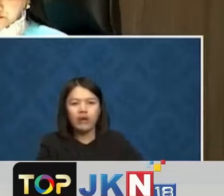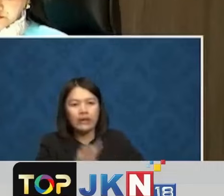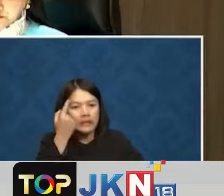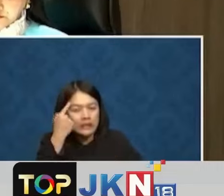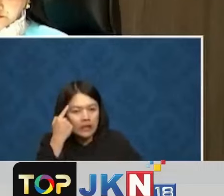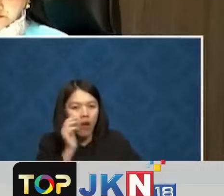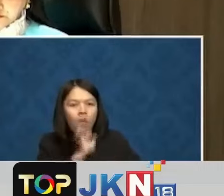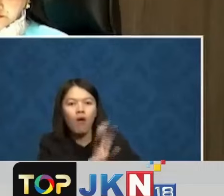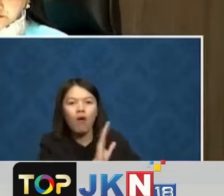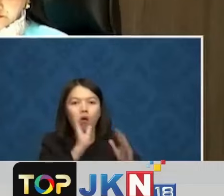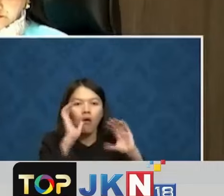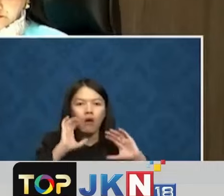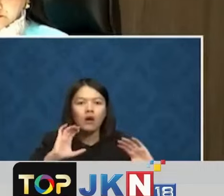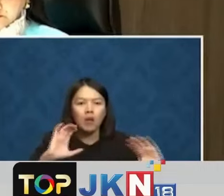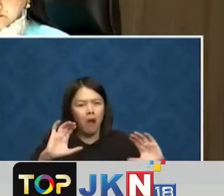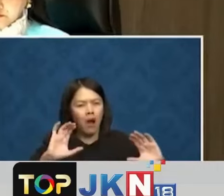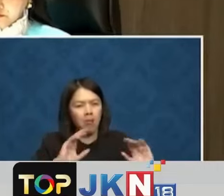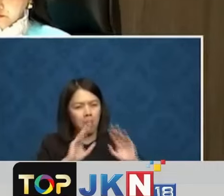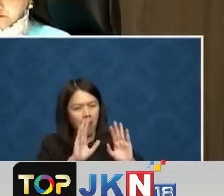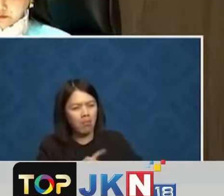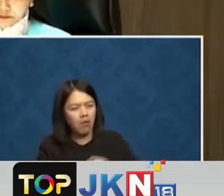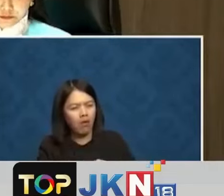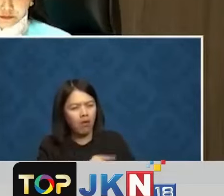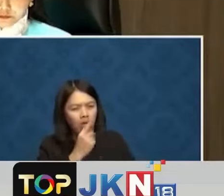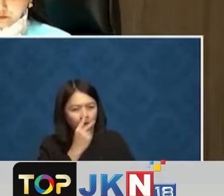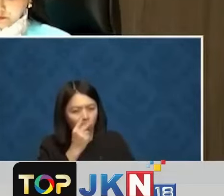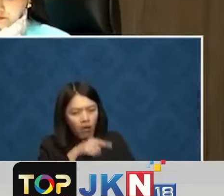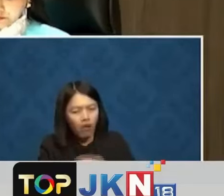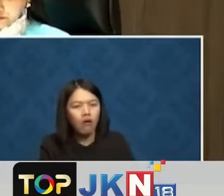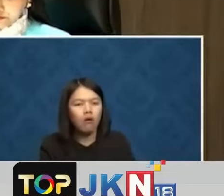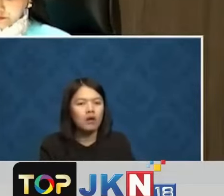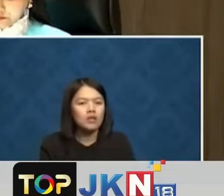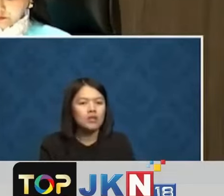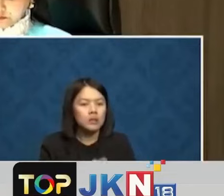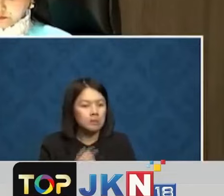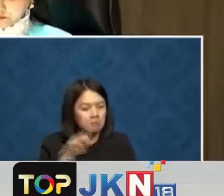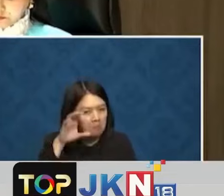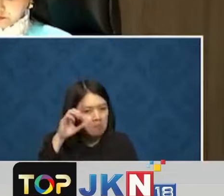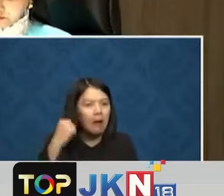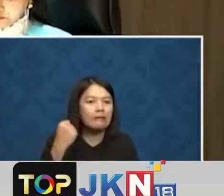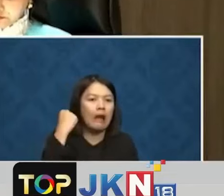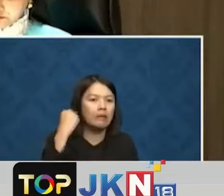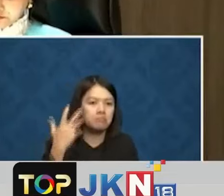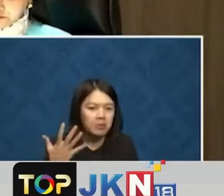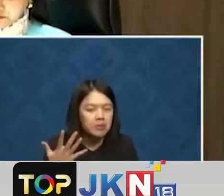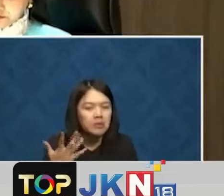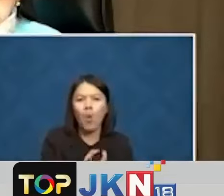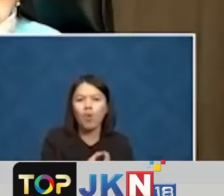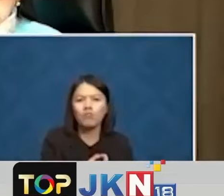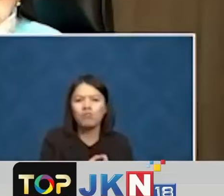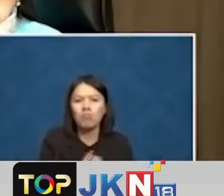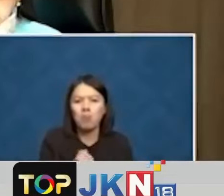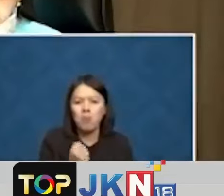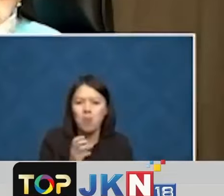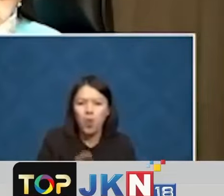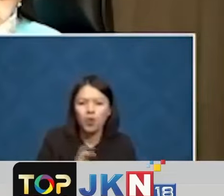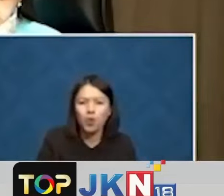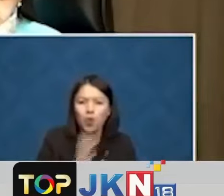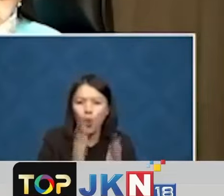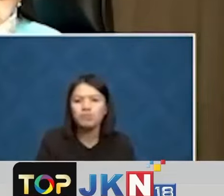แจกมาจากการกู้อย่างเงี้ย รัฐบาลเป็นแบบนี้หรือ กู้มาแจกแล้วไม่ชำระหนี ้ เพราะว่าไปปรับลดงบที่จะใช้หนี้ธนาคารของรัฐเนี่ยก